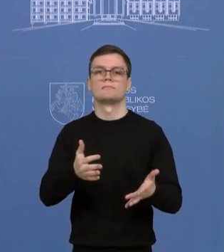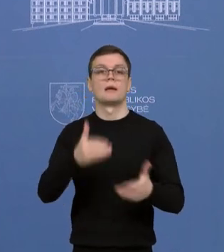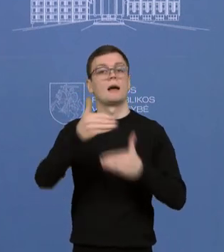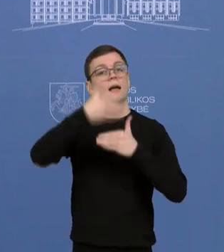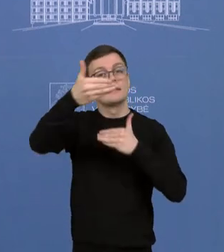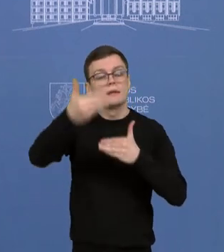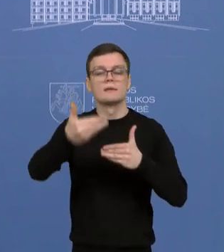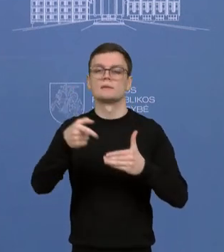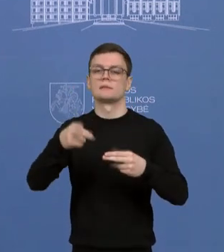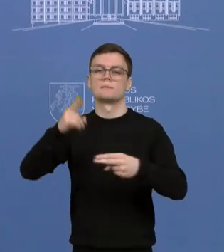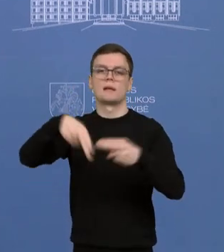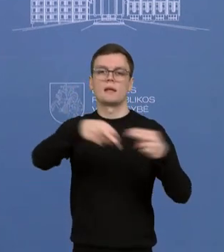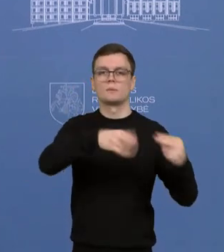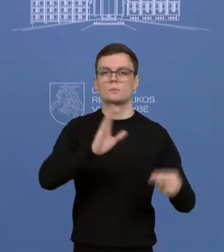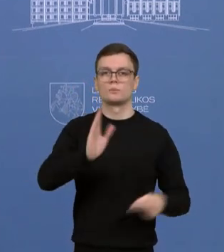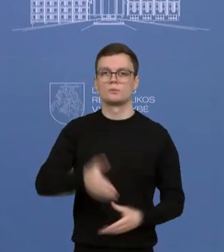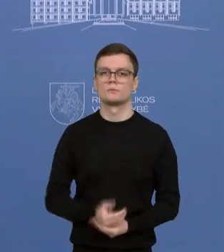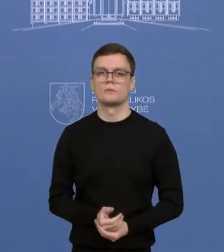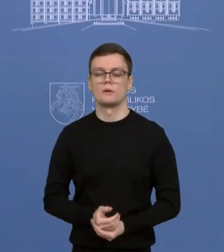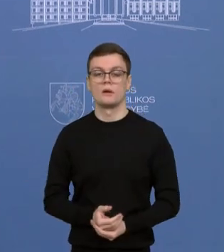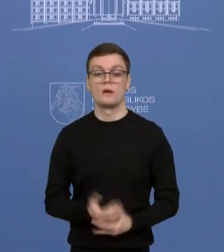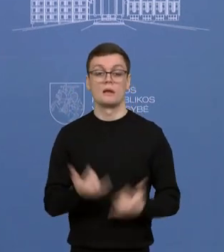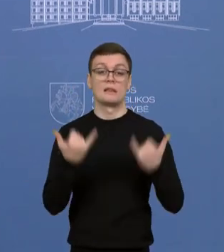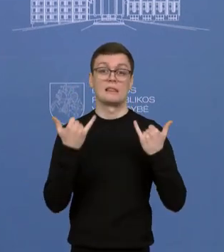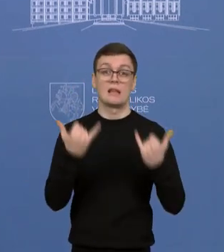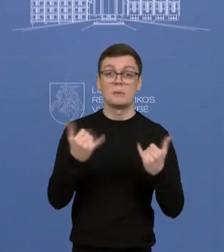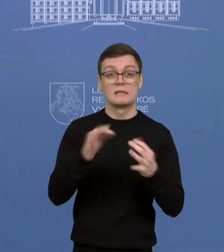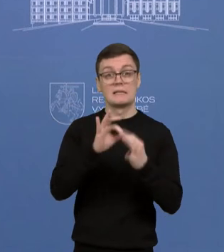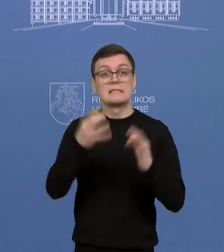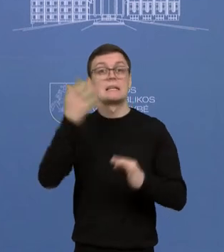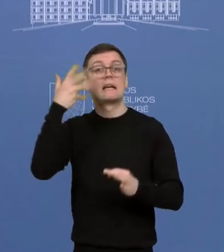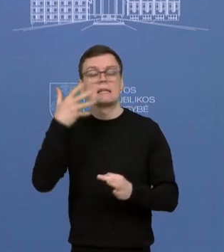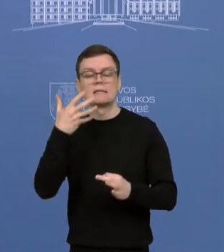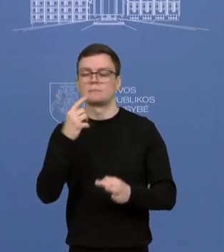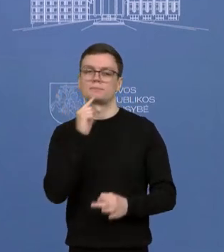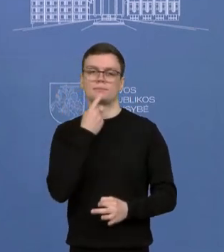tie sprendimai ir bus padaryti, kada konkrečiai šiandien negaliu pasakyti.